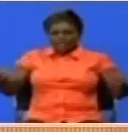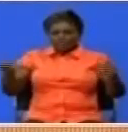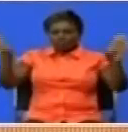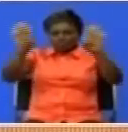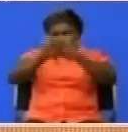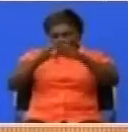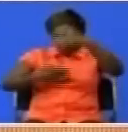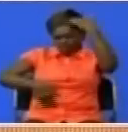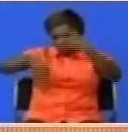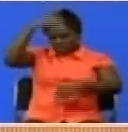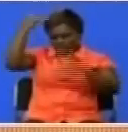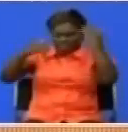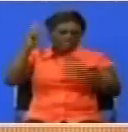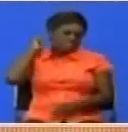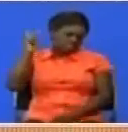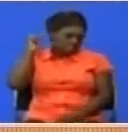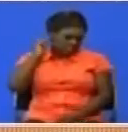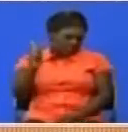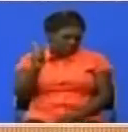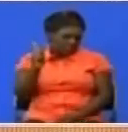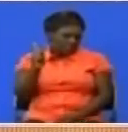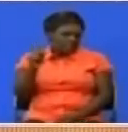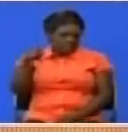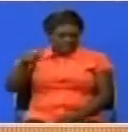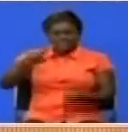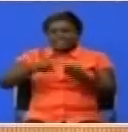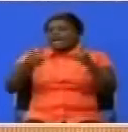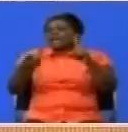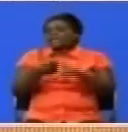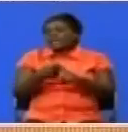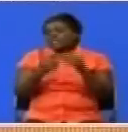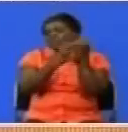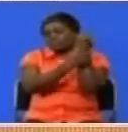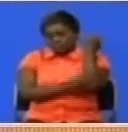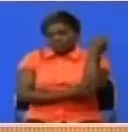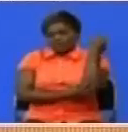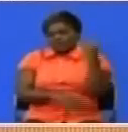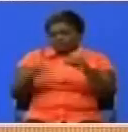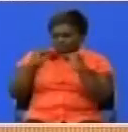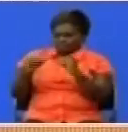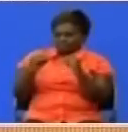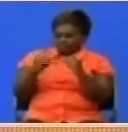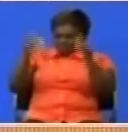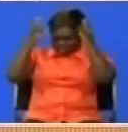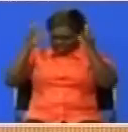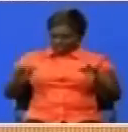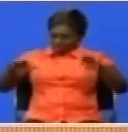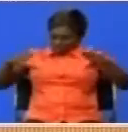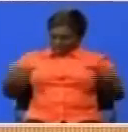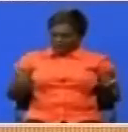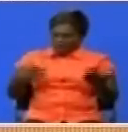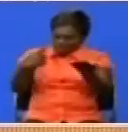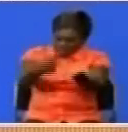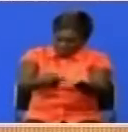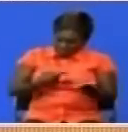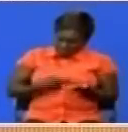10 ya chuo kikuu cha Kisii kwa kile kinachotajwa kuwa viwango vya chini vya utoaji elimu. Uamuzi huo umeafikiwa baada ya mazungumzo